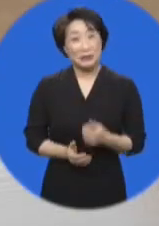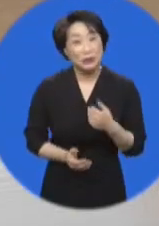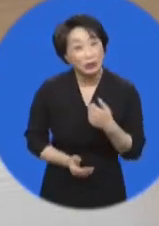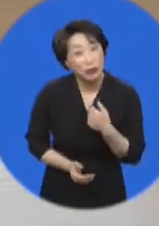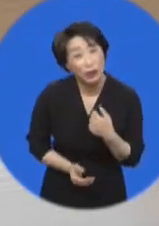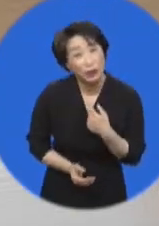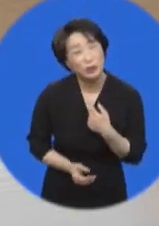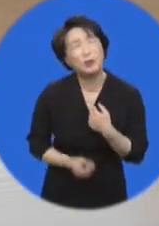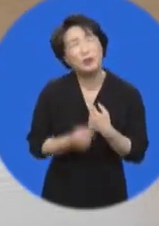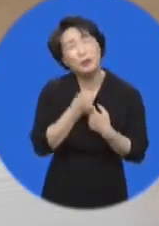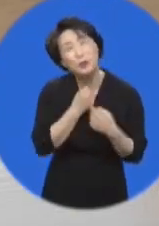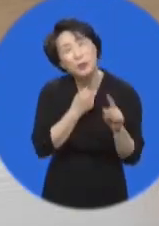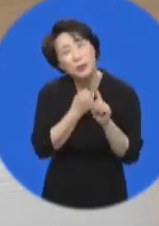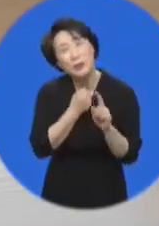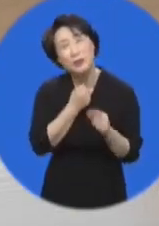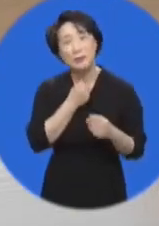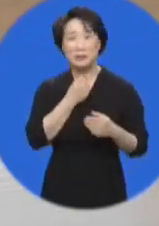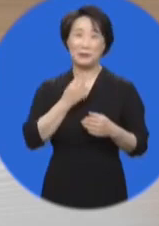나는 내 소원이